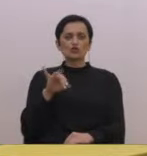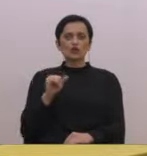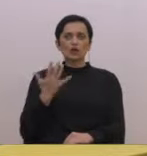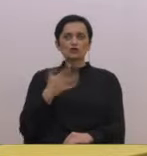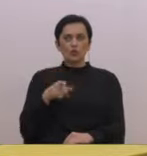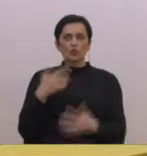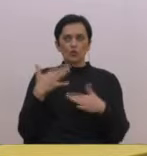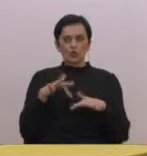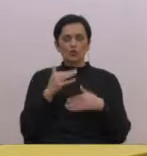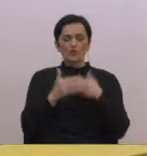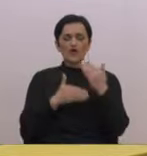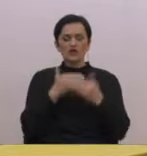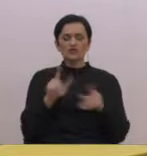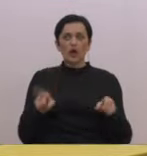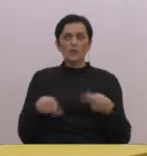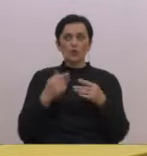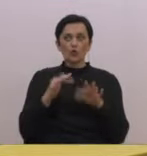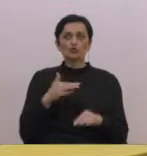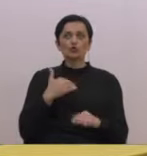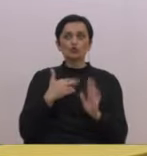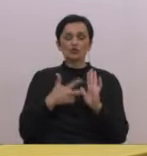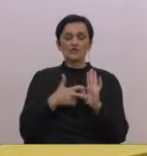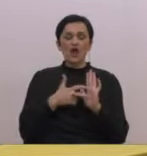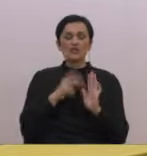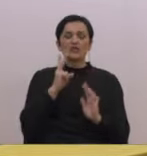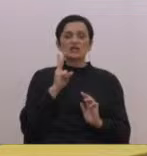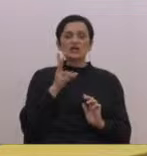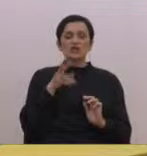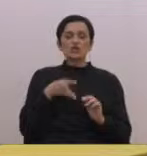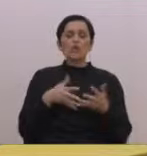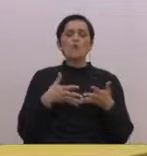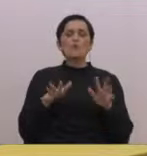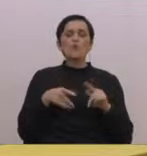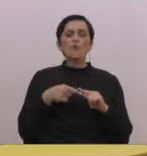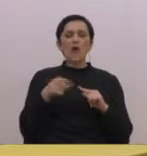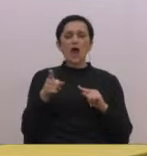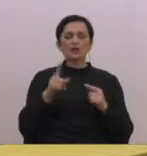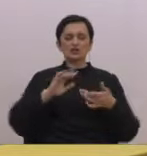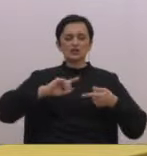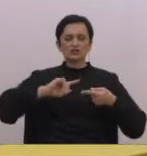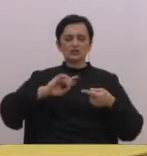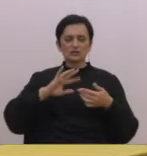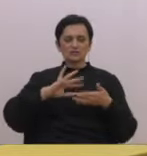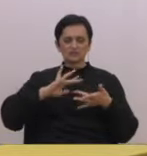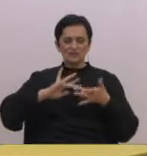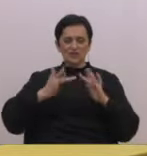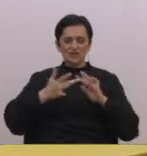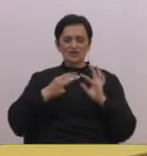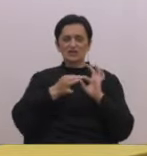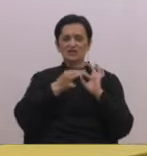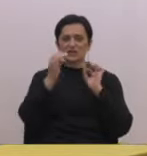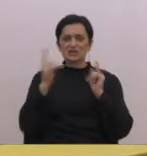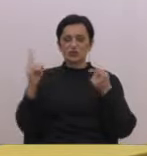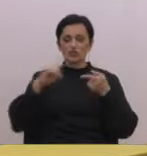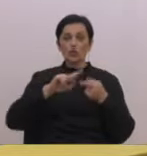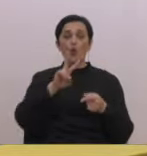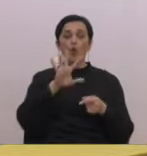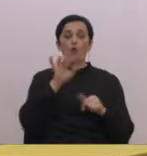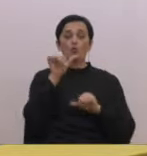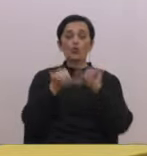უკვე წარმატებით ხორციელდება. ჩვენ 800 კილომეტრზე მეტი ოპტიკური ბოჭკოვანი ქსელი გავიყვანით, მაგრამ 25 წლის ბოლოს ეს სულ